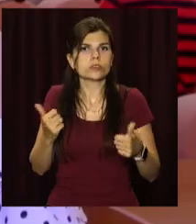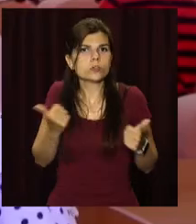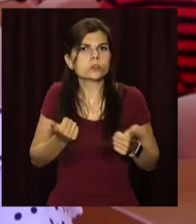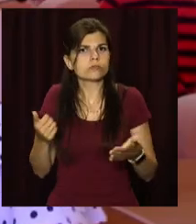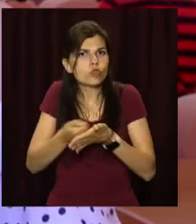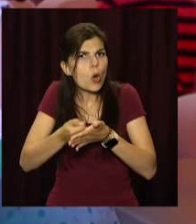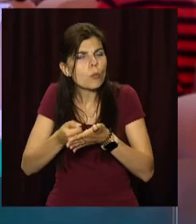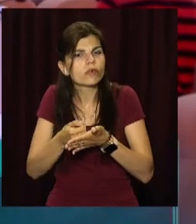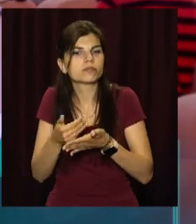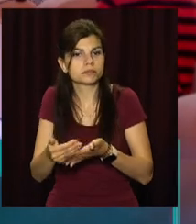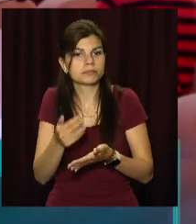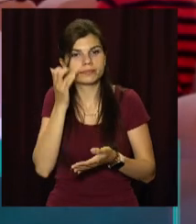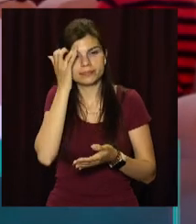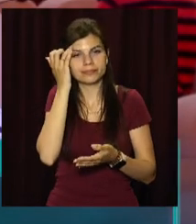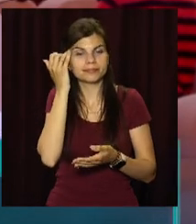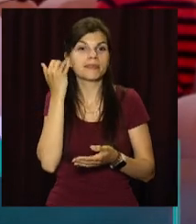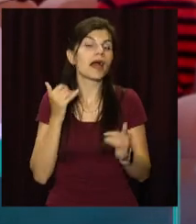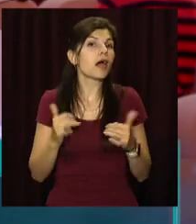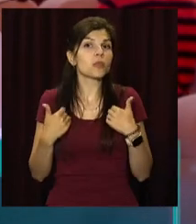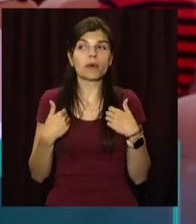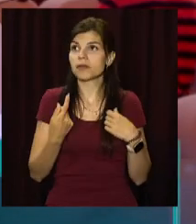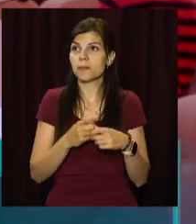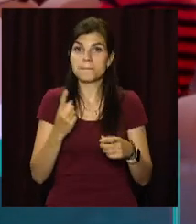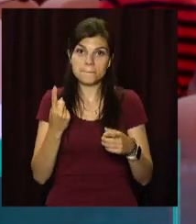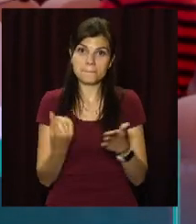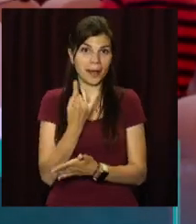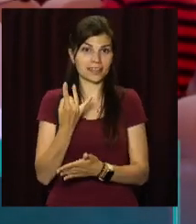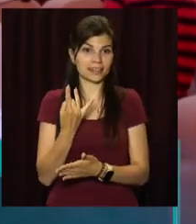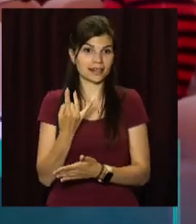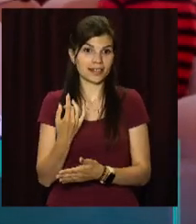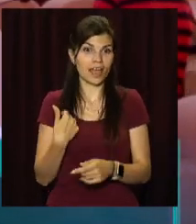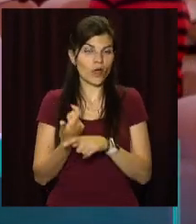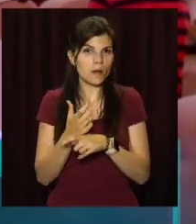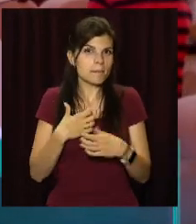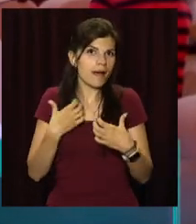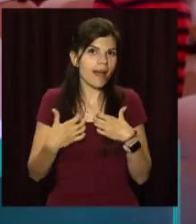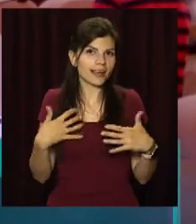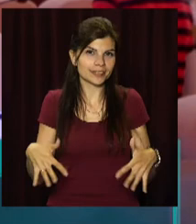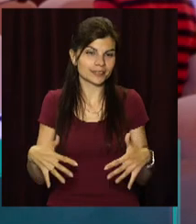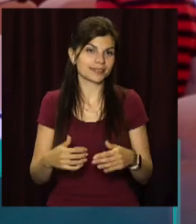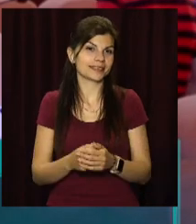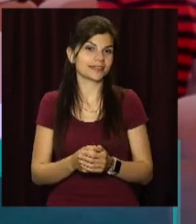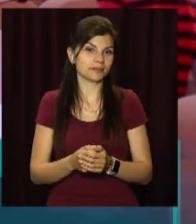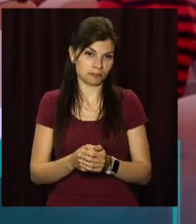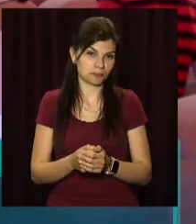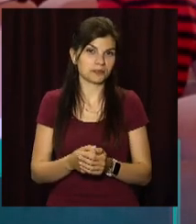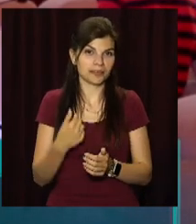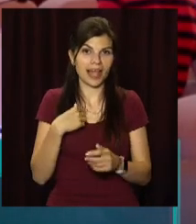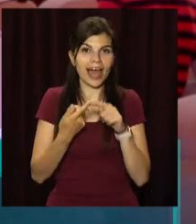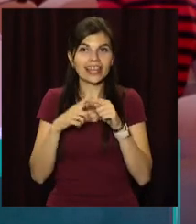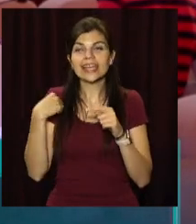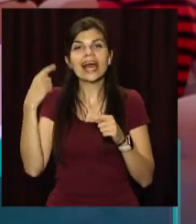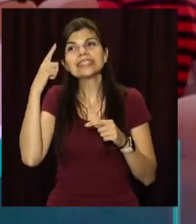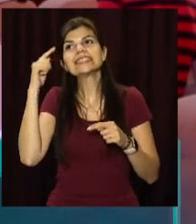цілеспрямованих. Для мене це взагалі вперше. Я дуже хвилювалася. Я ці знання, які